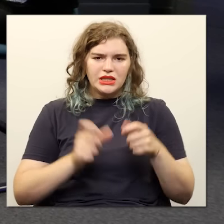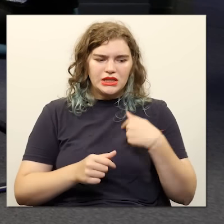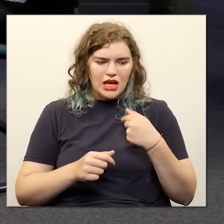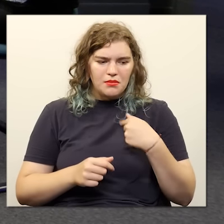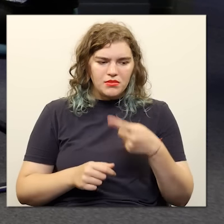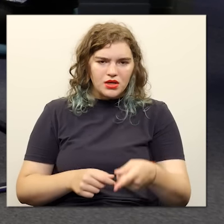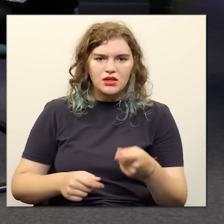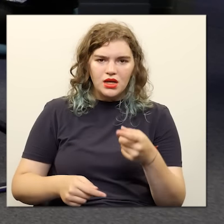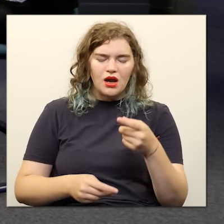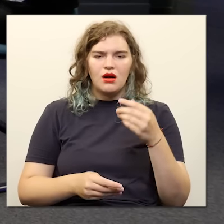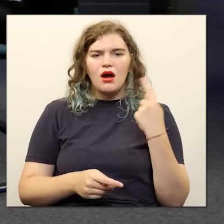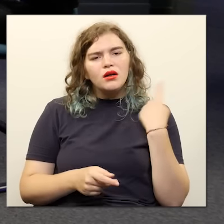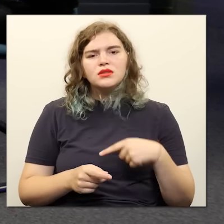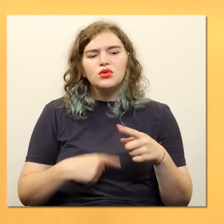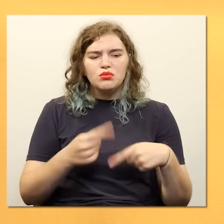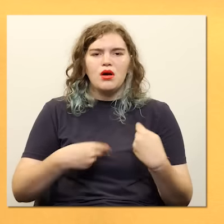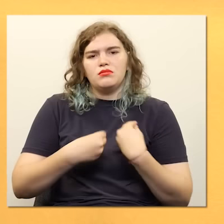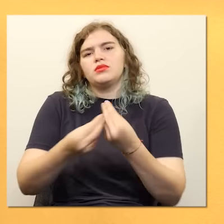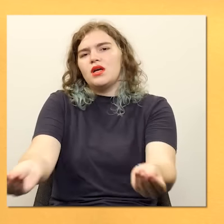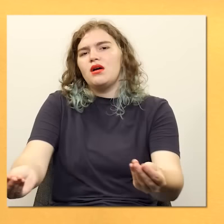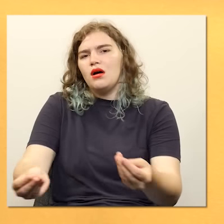Domnului. În curte la noi.